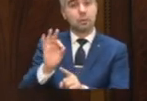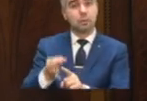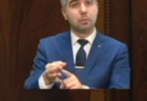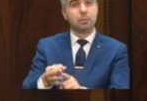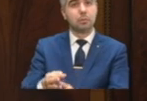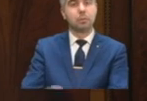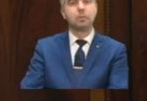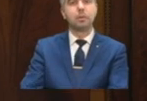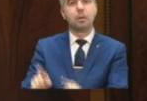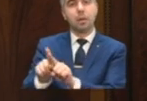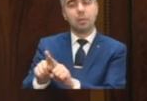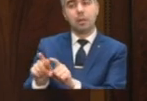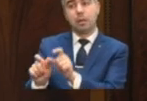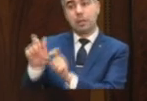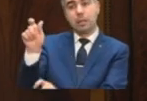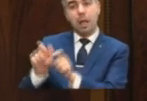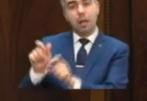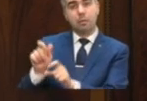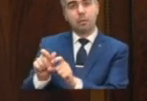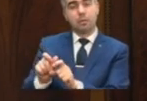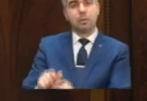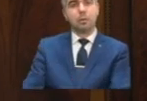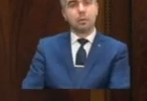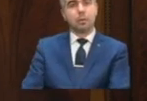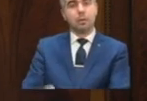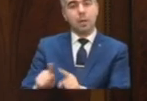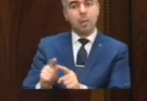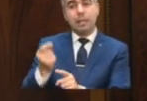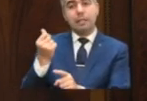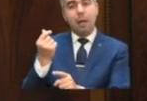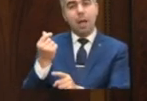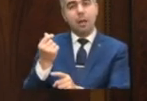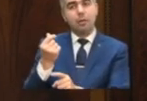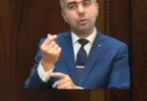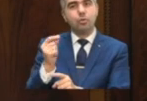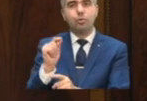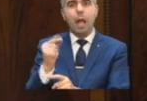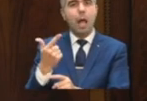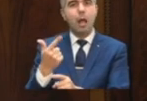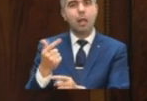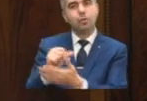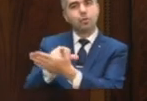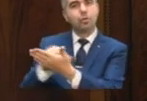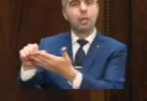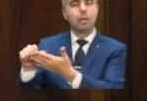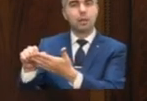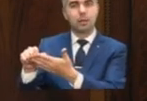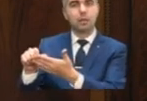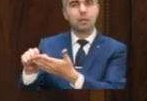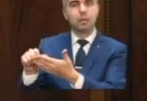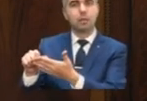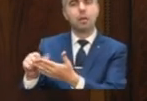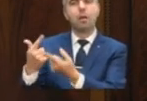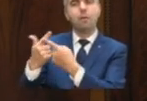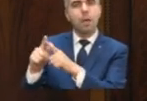ماشي غير الخصوصيات ديال على حسب القدره الشرائيه ديال الناس، لا، خصوصيات تاع على حسب المجالات.